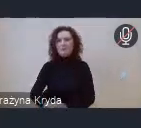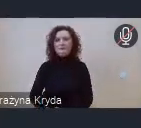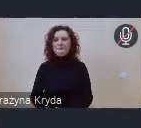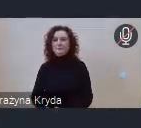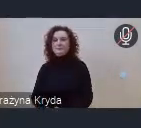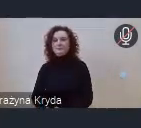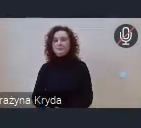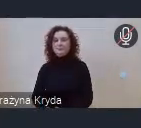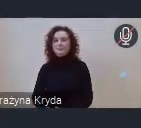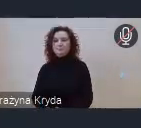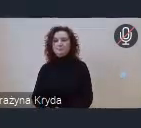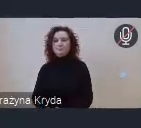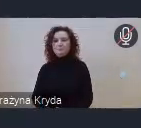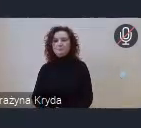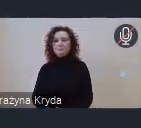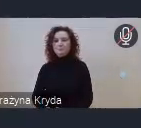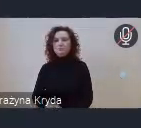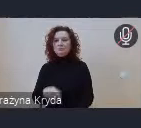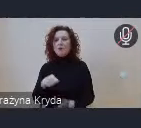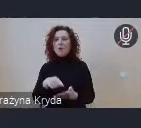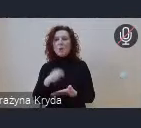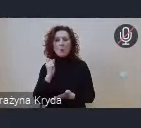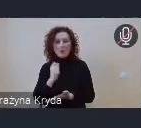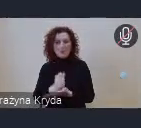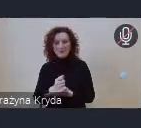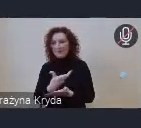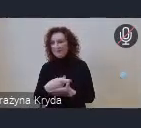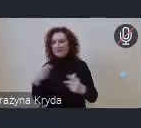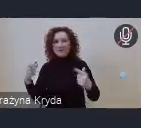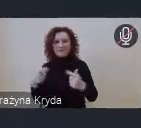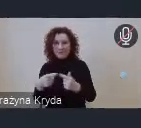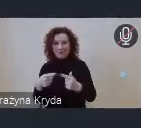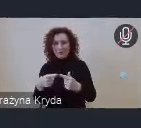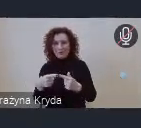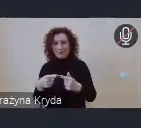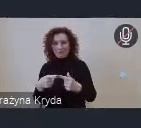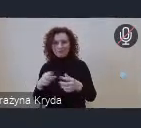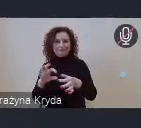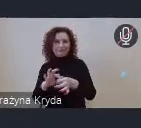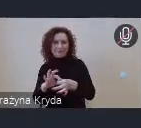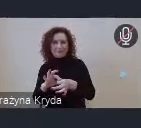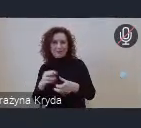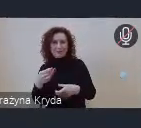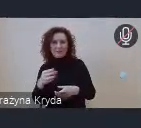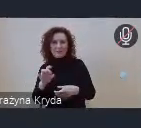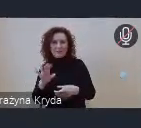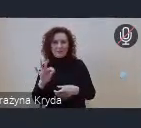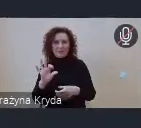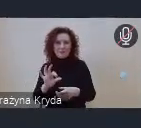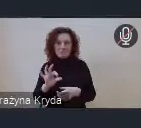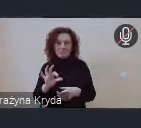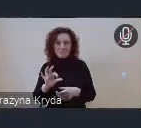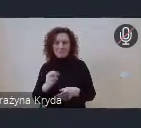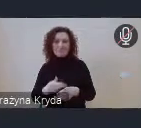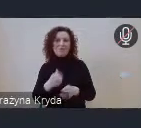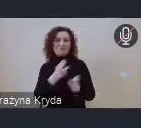choć ustawa na wprost nie dotyczy głosów to zobowiązuje urzędem nakładania na was wymagań jak zostaną nałożone wymagania to